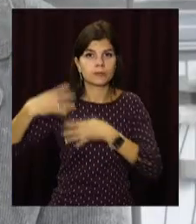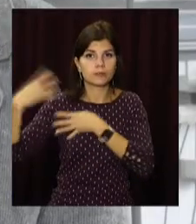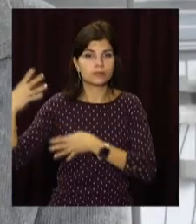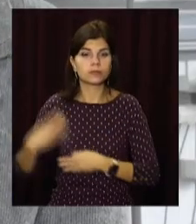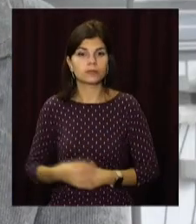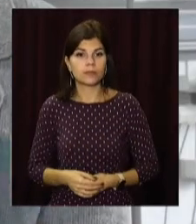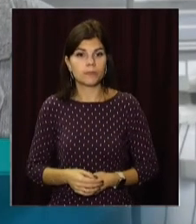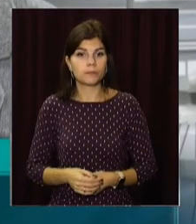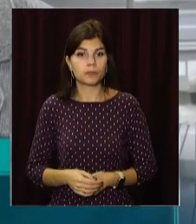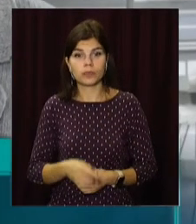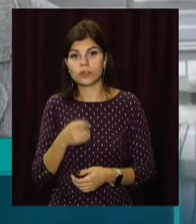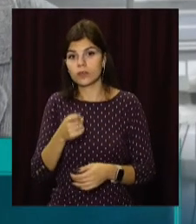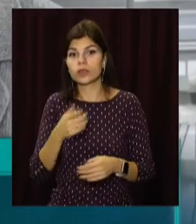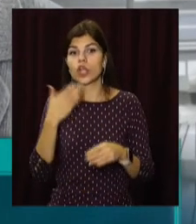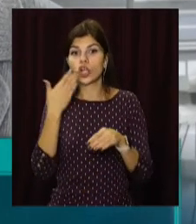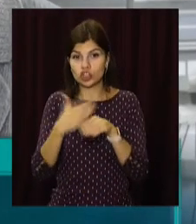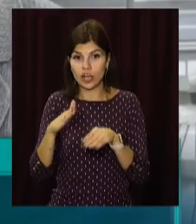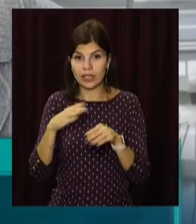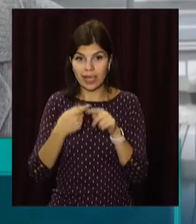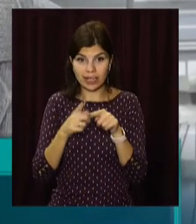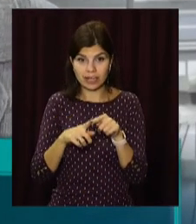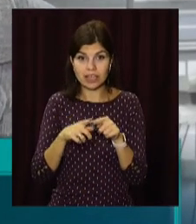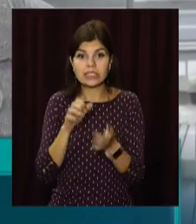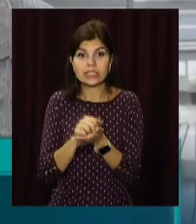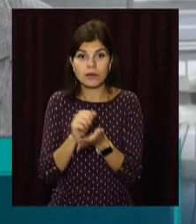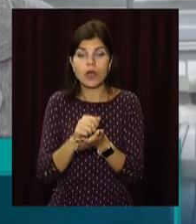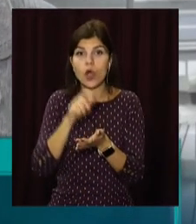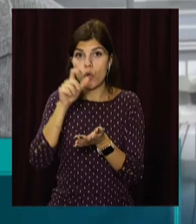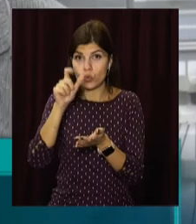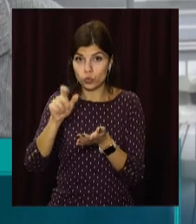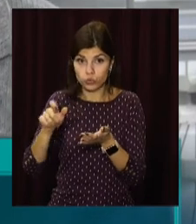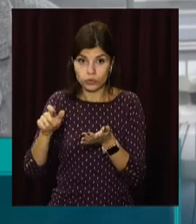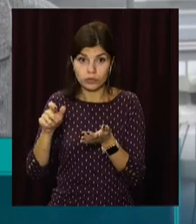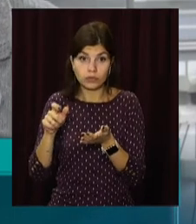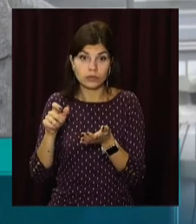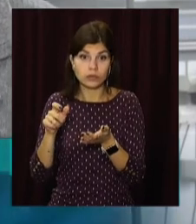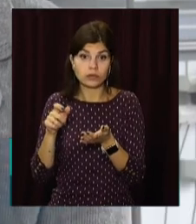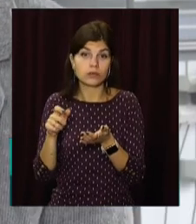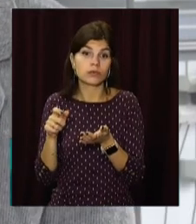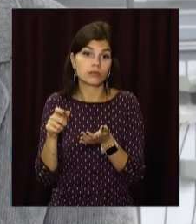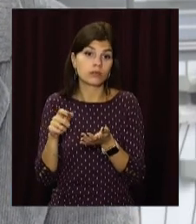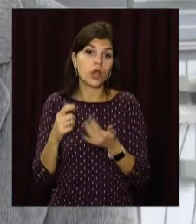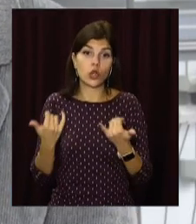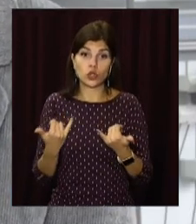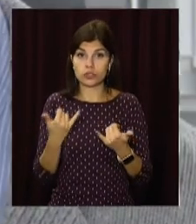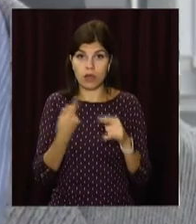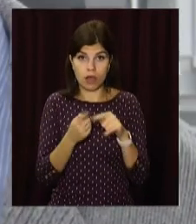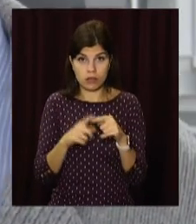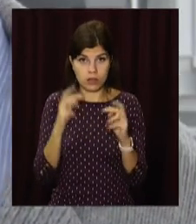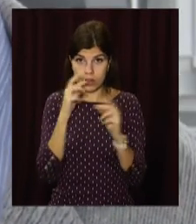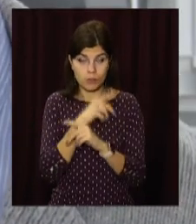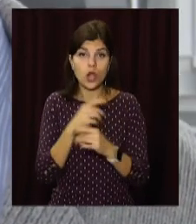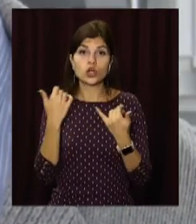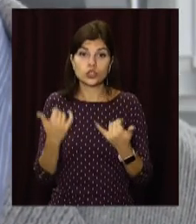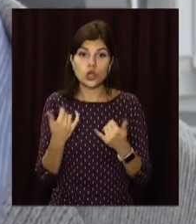Значна частина території кварталу займається гаражами. Це, що взагалі на сьогоднішній день неприпустимо. Сьогоднішні